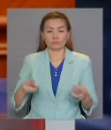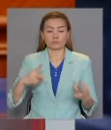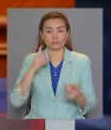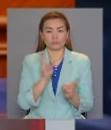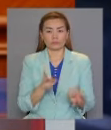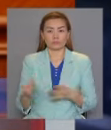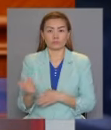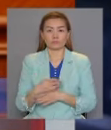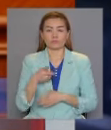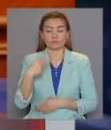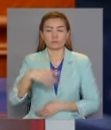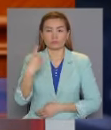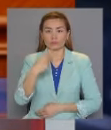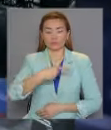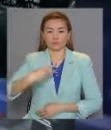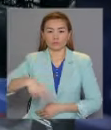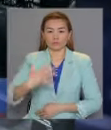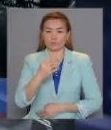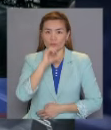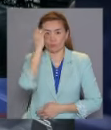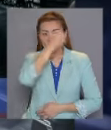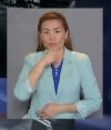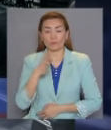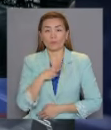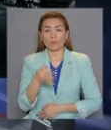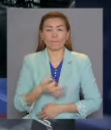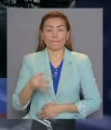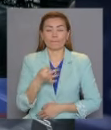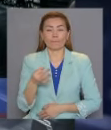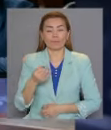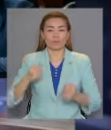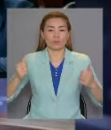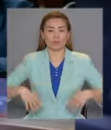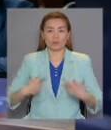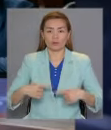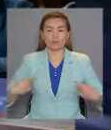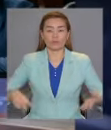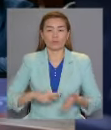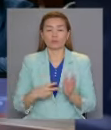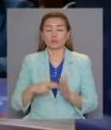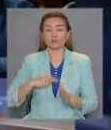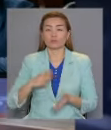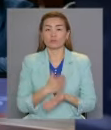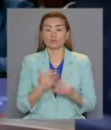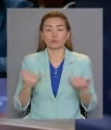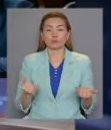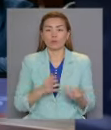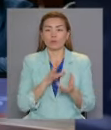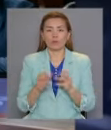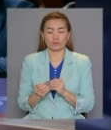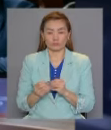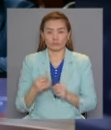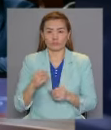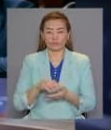гибели рыбы на 2021-2025 годы по области предпринято несколько масштабных мер. Так, на сегодняшний день